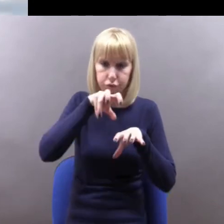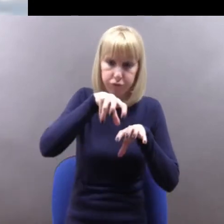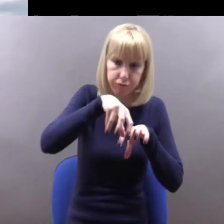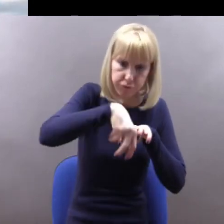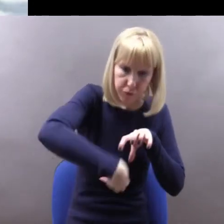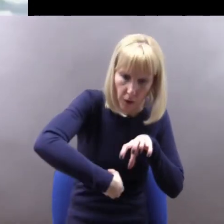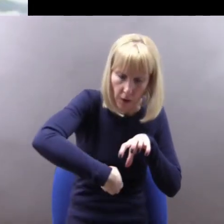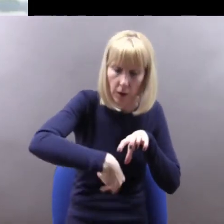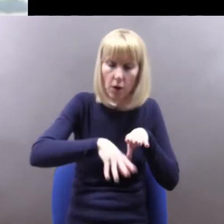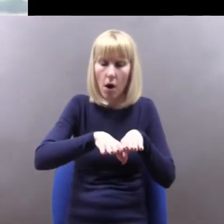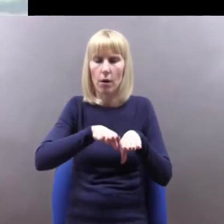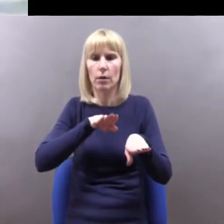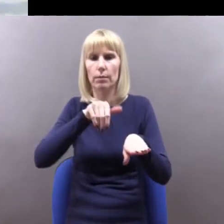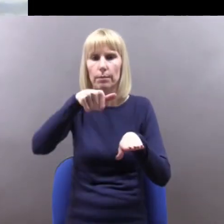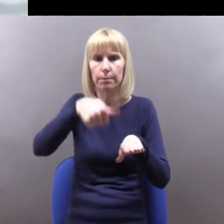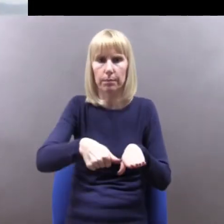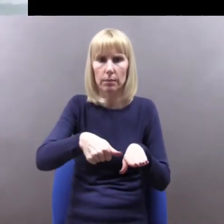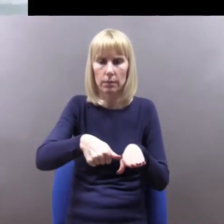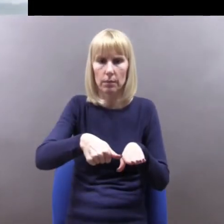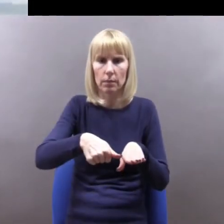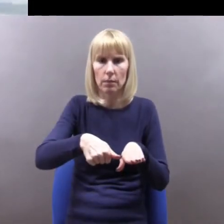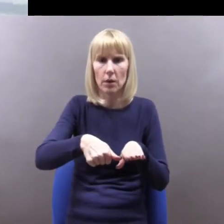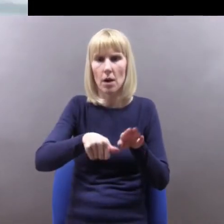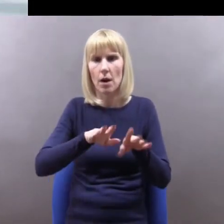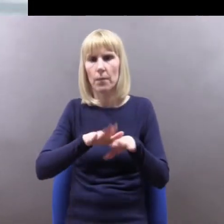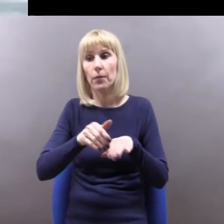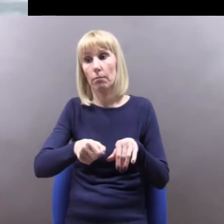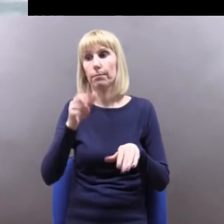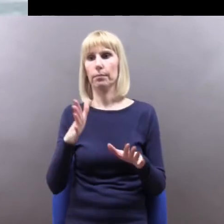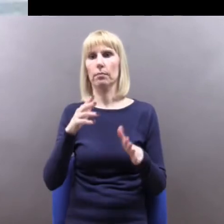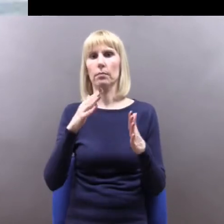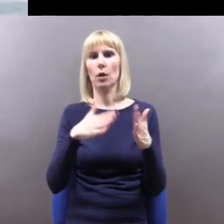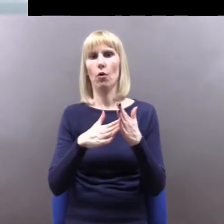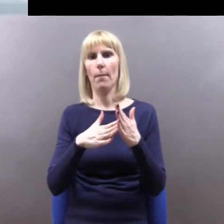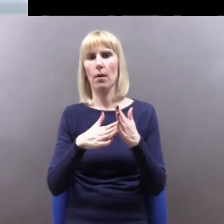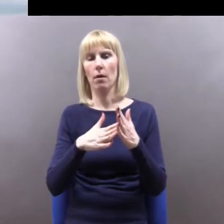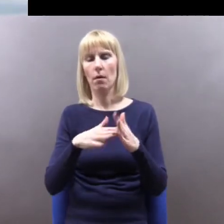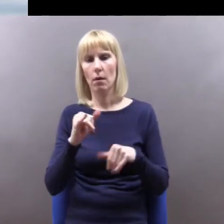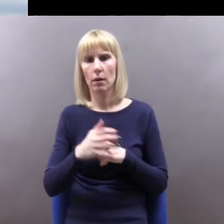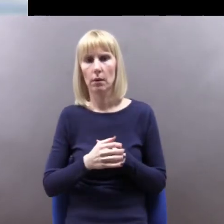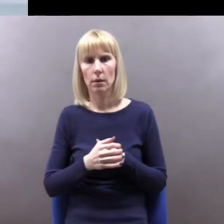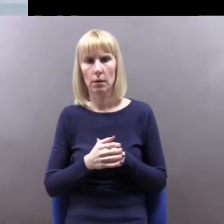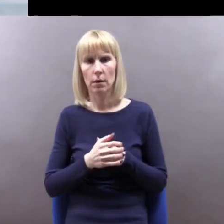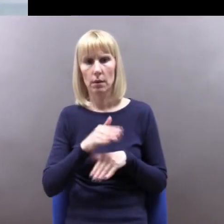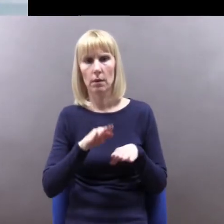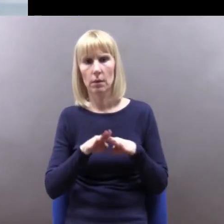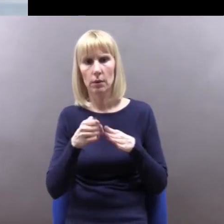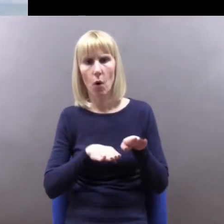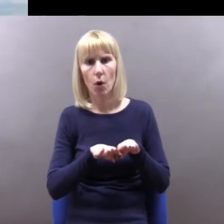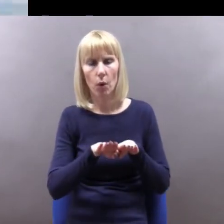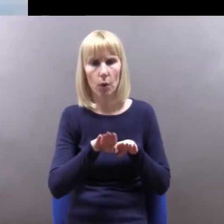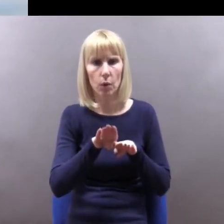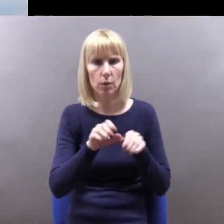platforma staje. W momencie, gdyby wcisnęła przyciski, ta platforma by jechała i coś by się stało, a ona by